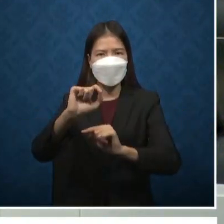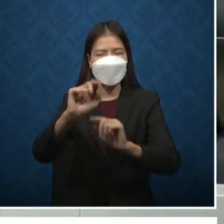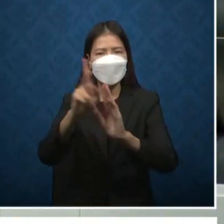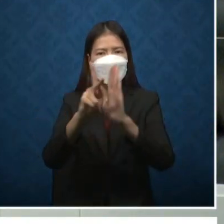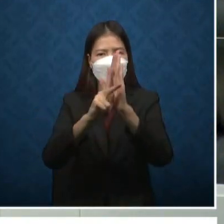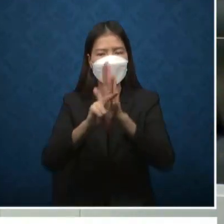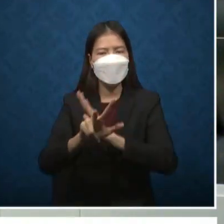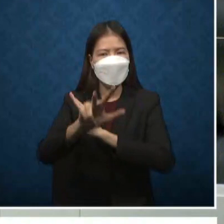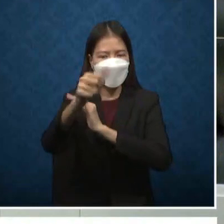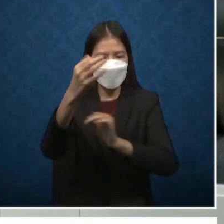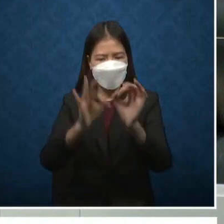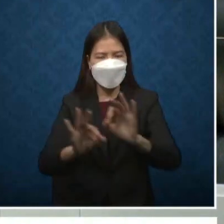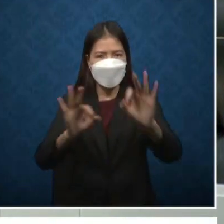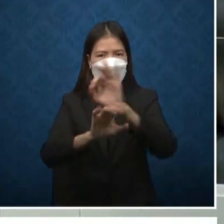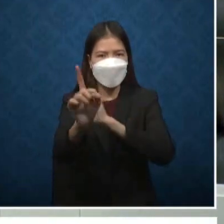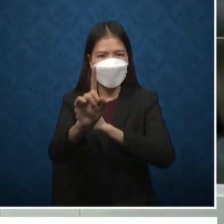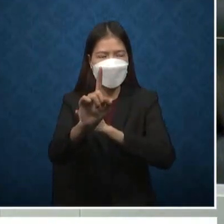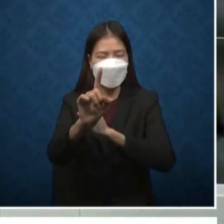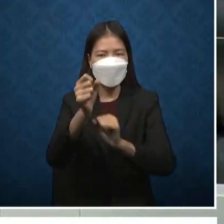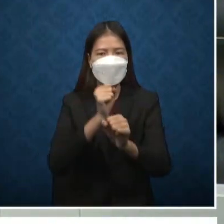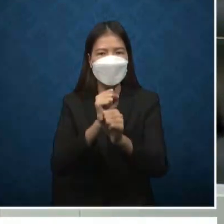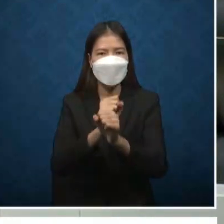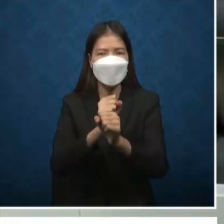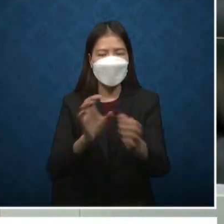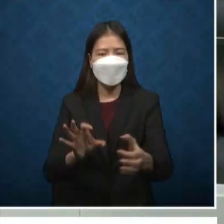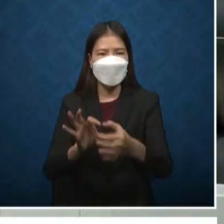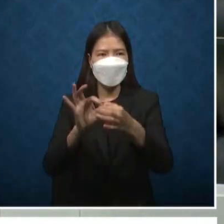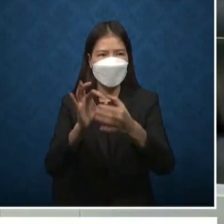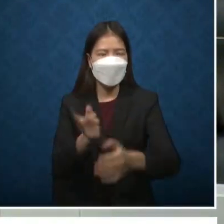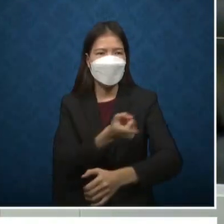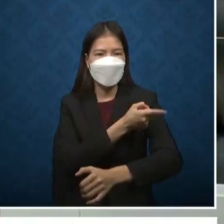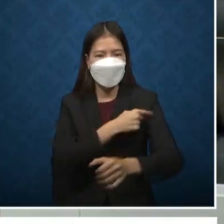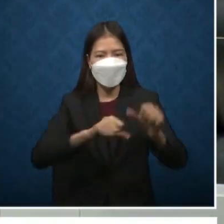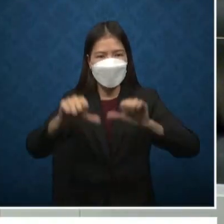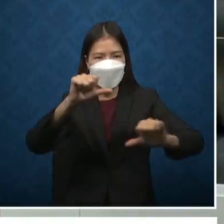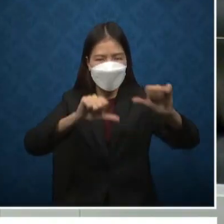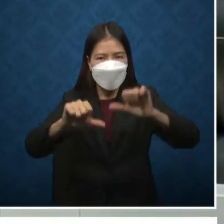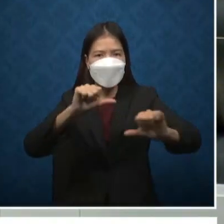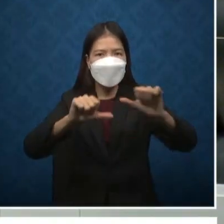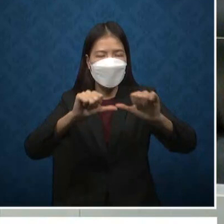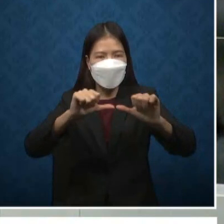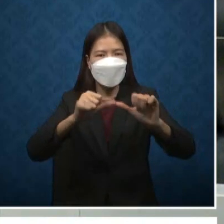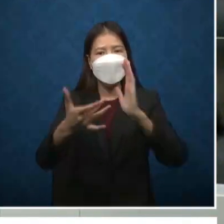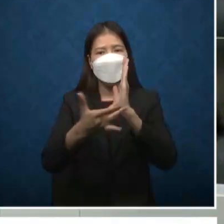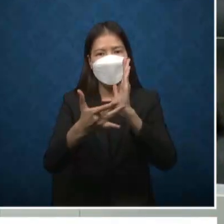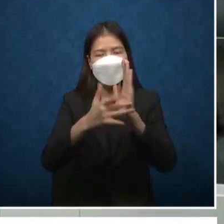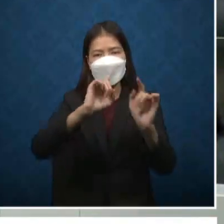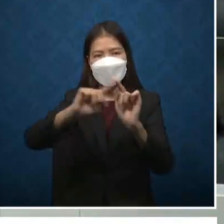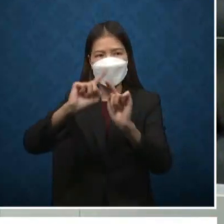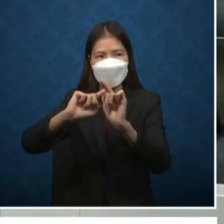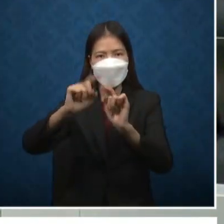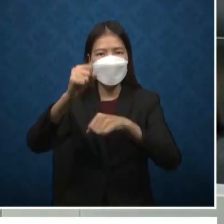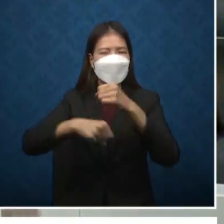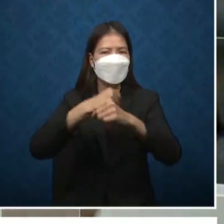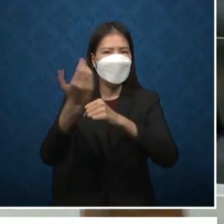องกับการบริหารงานของการศึกษาวิทยาศาสตร์เทคโนโลยีวิจัยและนวัตกรรมในช่วง3ปี